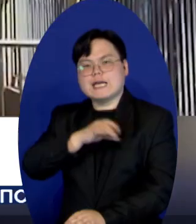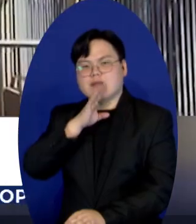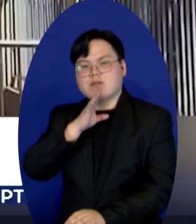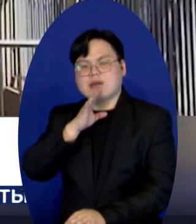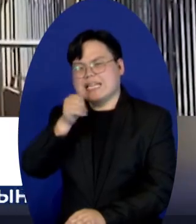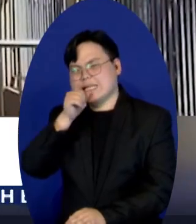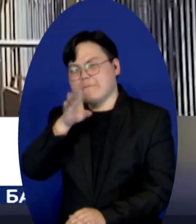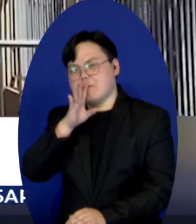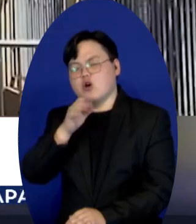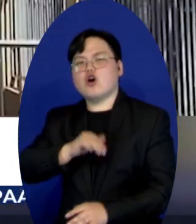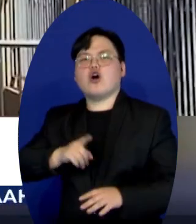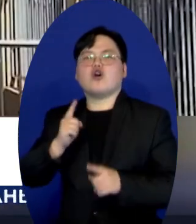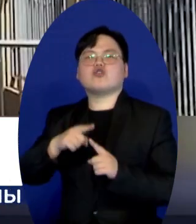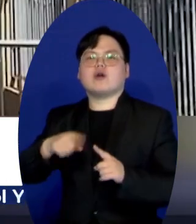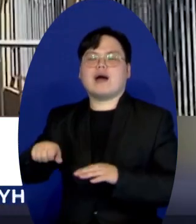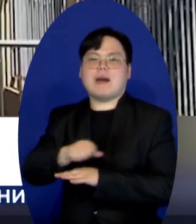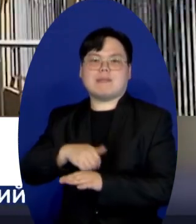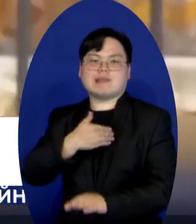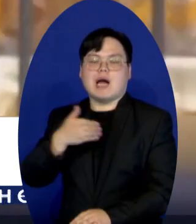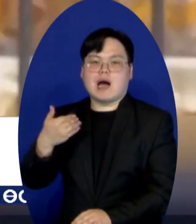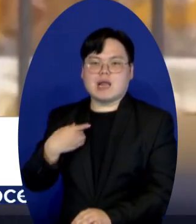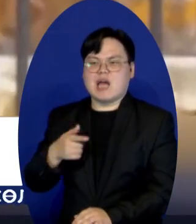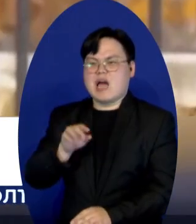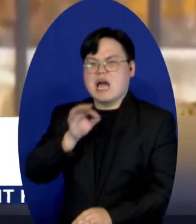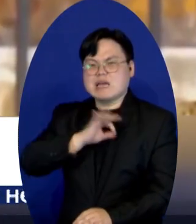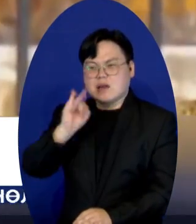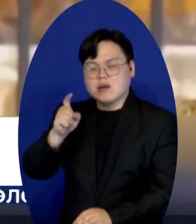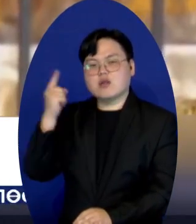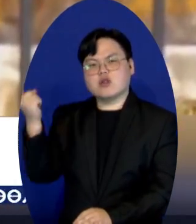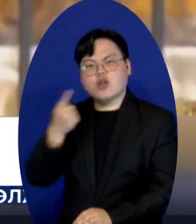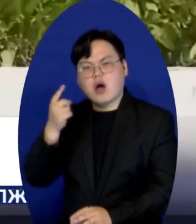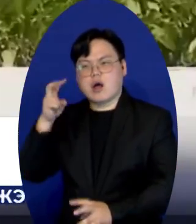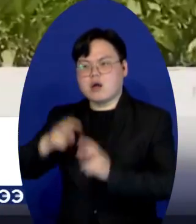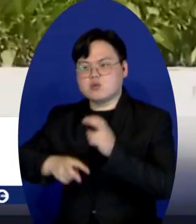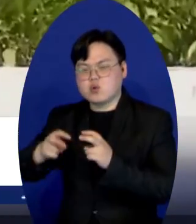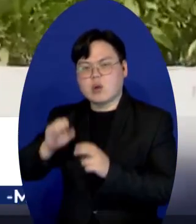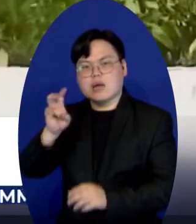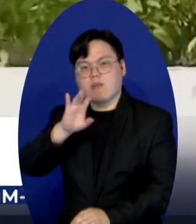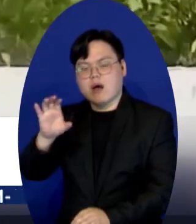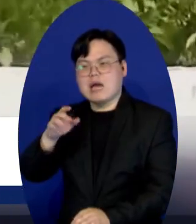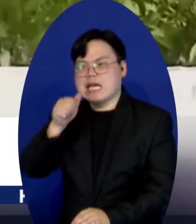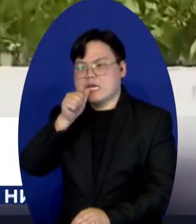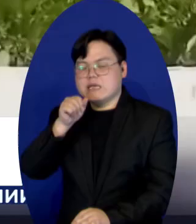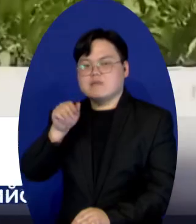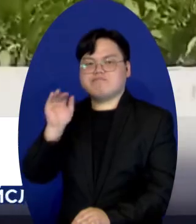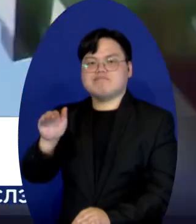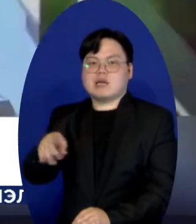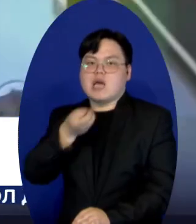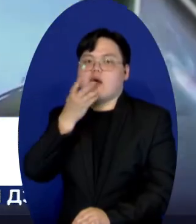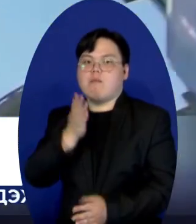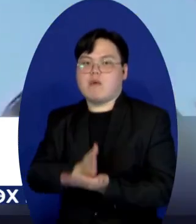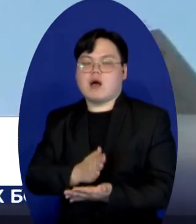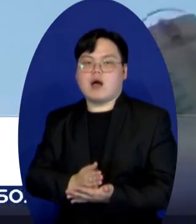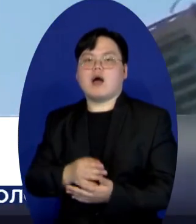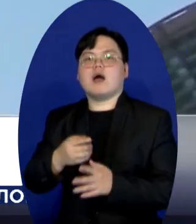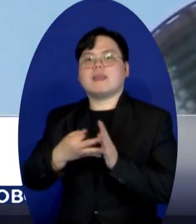орон нутгийн эрх баригчид хэрэглээ өндөртэй компани аж ахуйн нэгжүүдийг цахилгаан ашиглалтаа бууруулах үүрэг өгжээ. Энэ хязгаарлалт нь энэ сарын 21